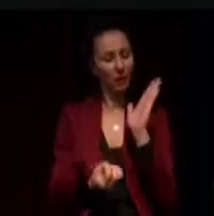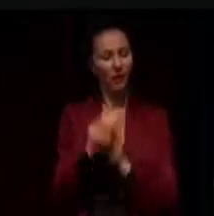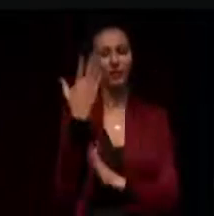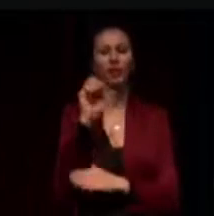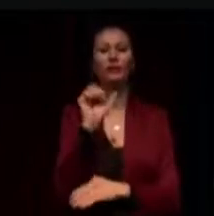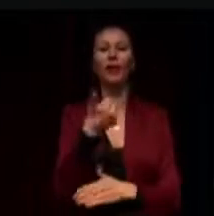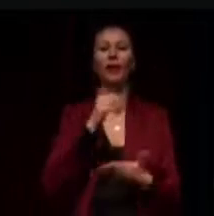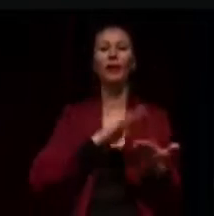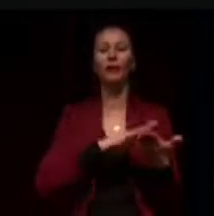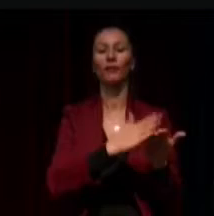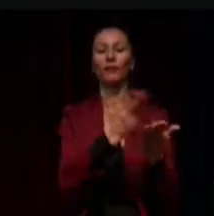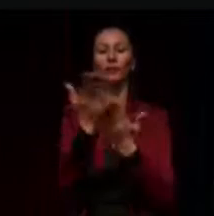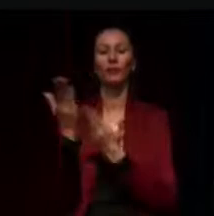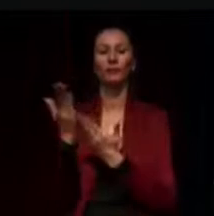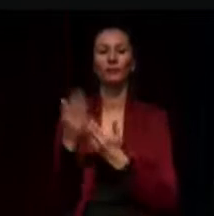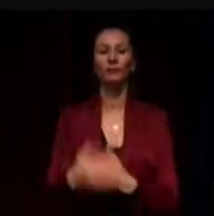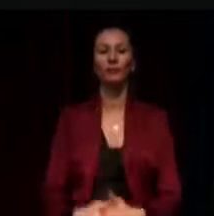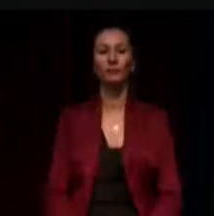değerli arkadaşlar.